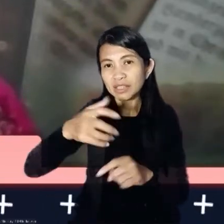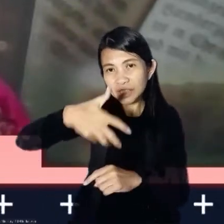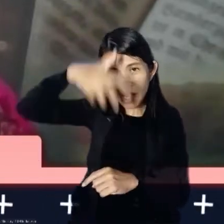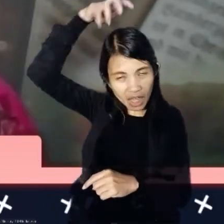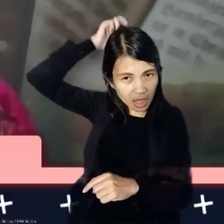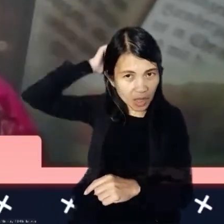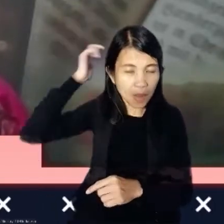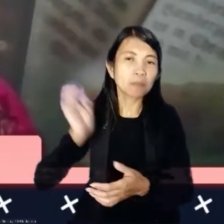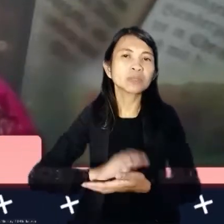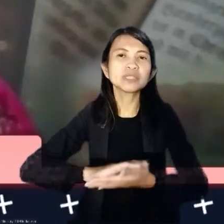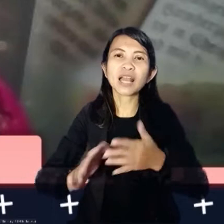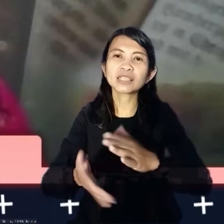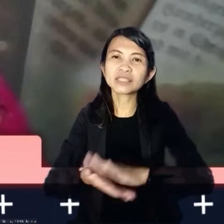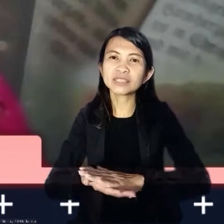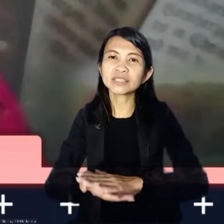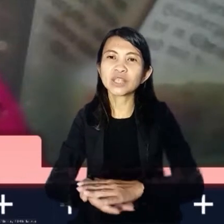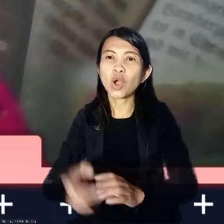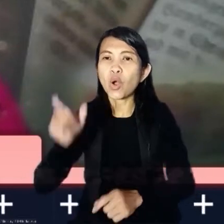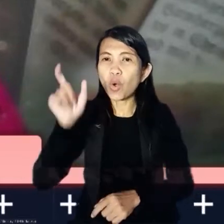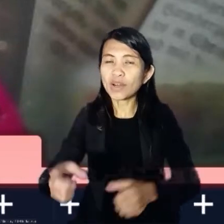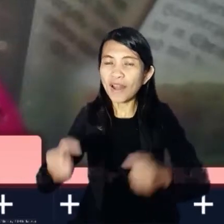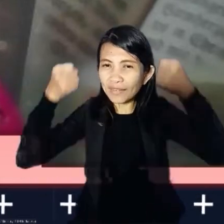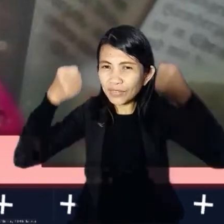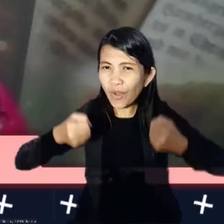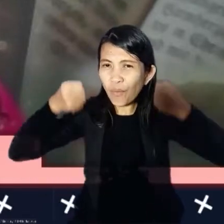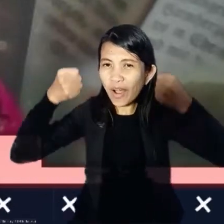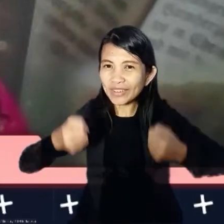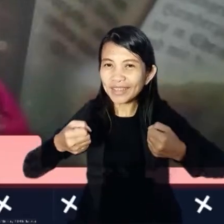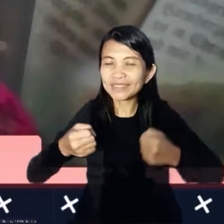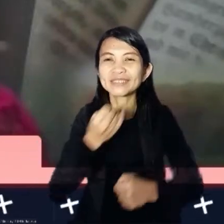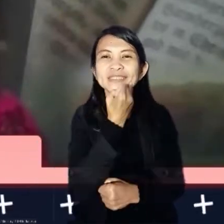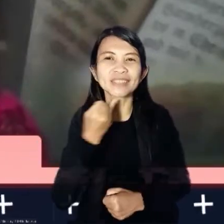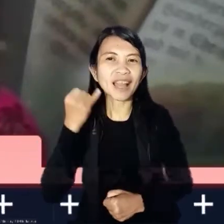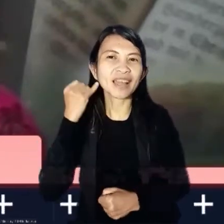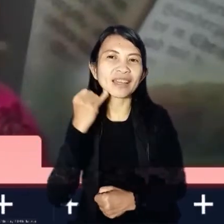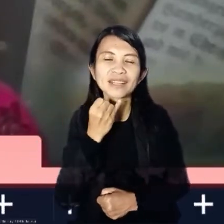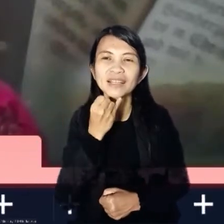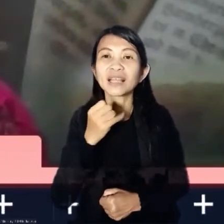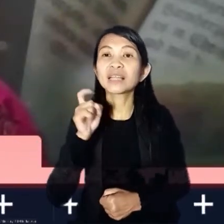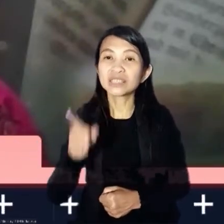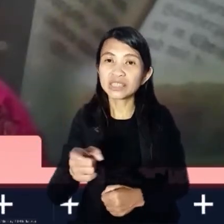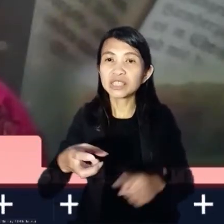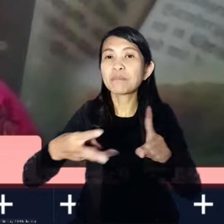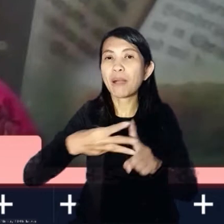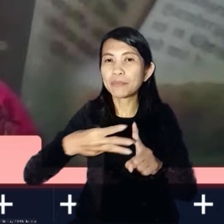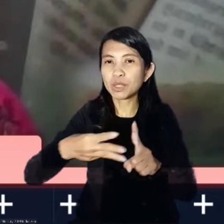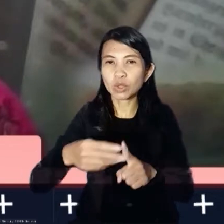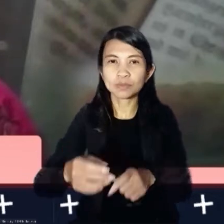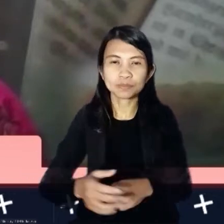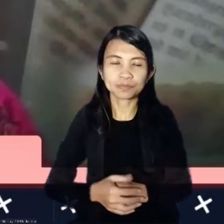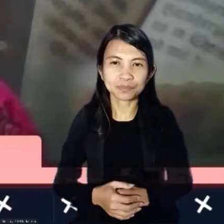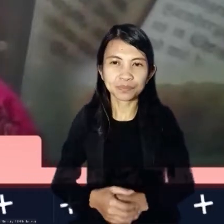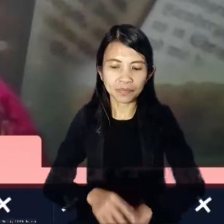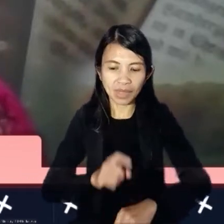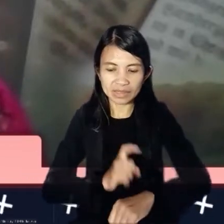dari Israel dan dia berada di babilon nah pada saat Daniel